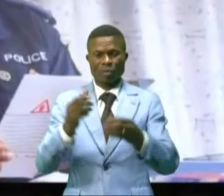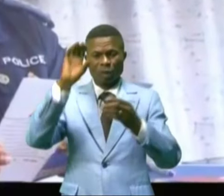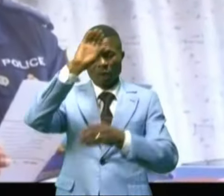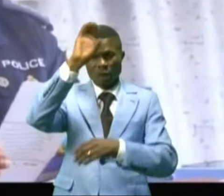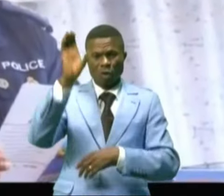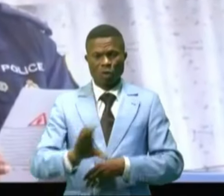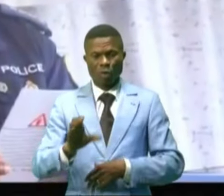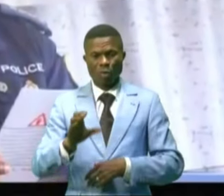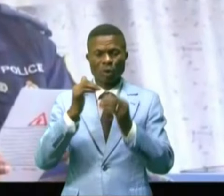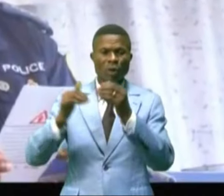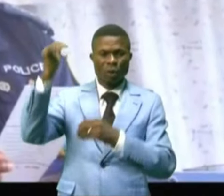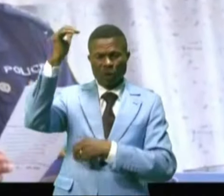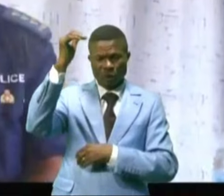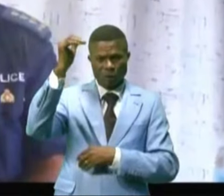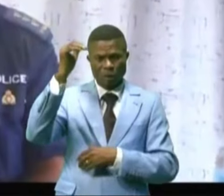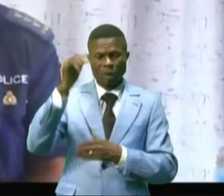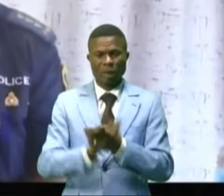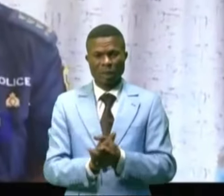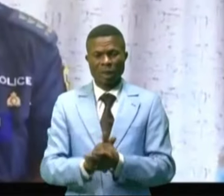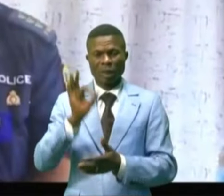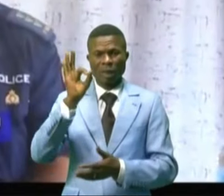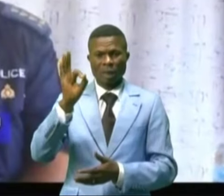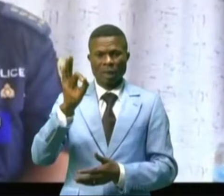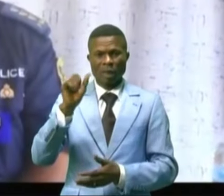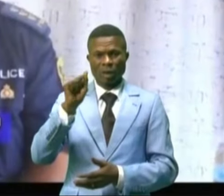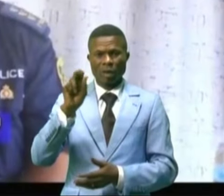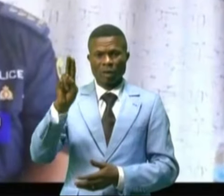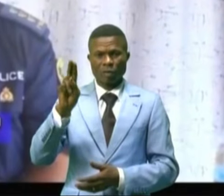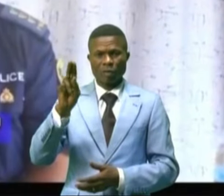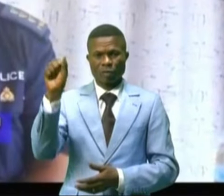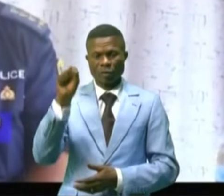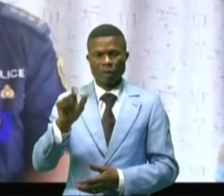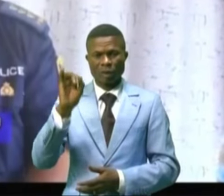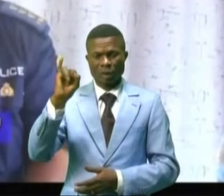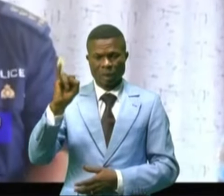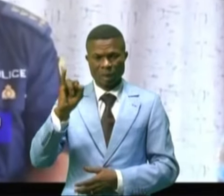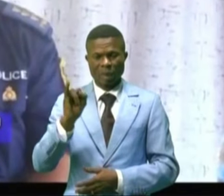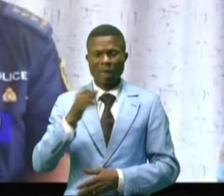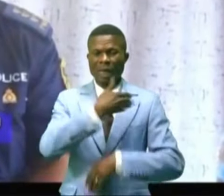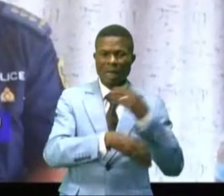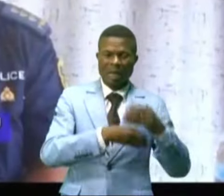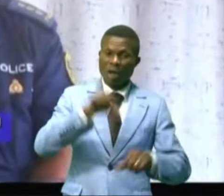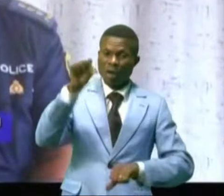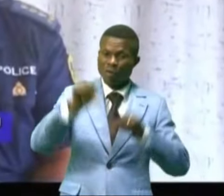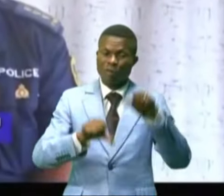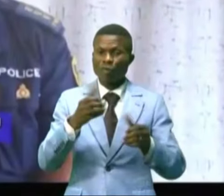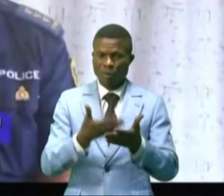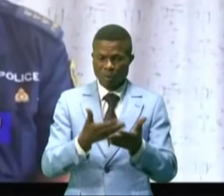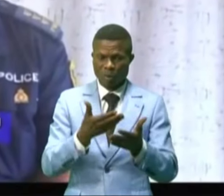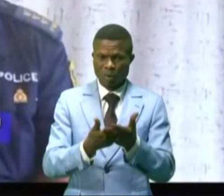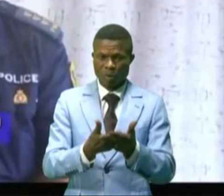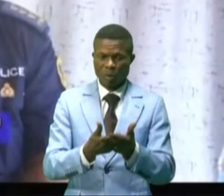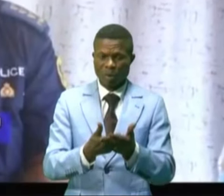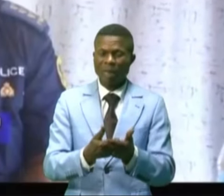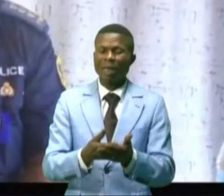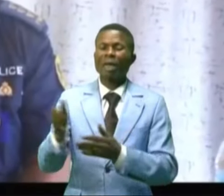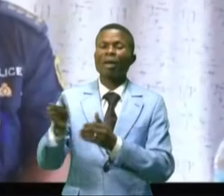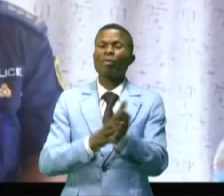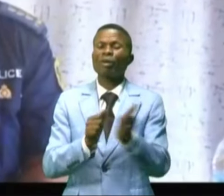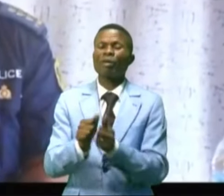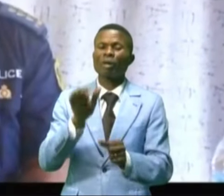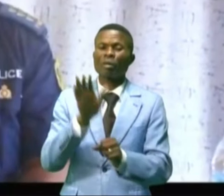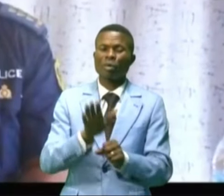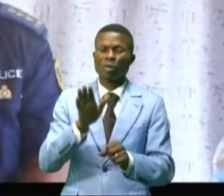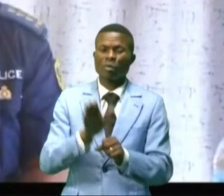principal Kapend Kamand Faustin. D'abus sexuels ou de rapports sexuels incontrôlés va nous plonger dans